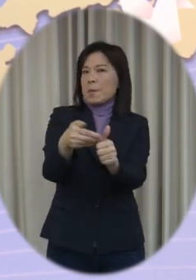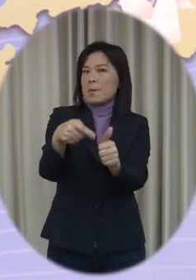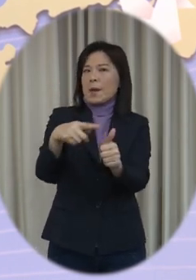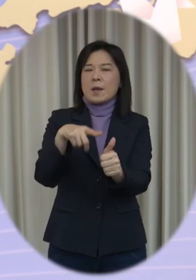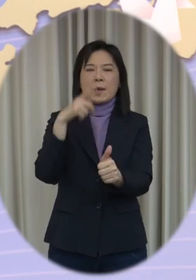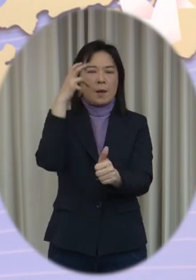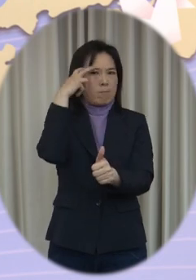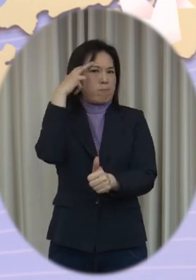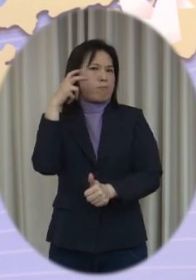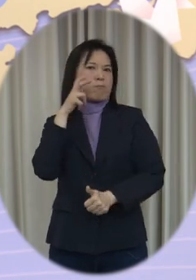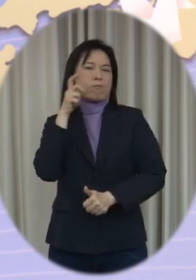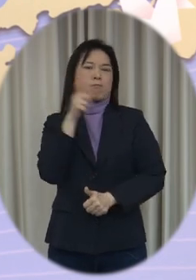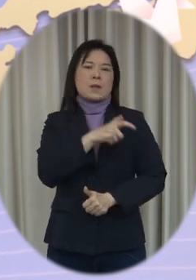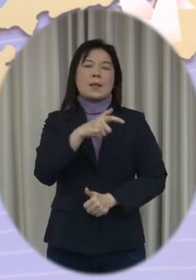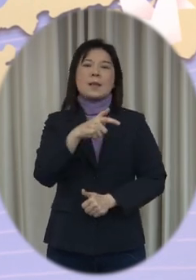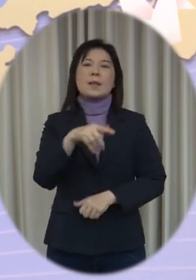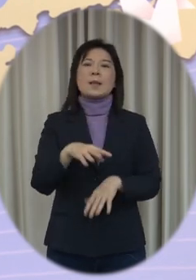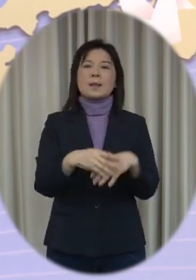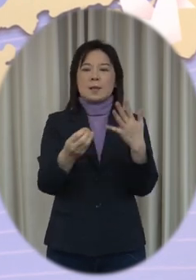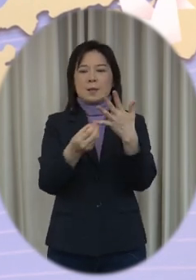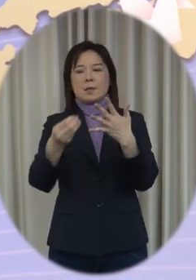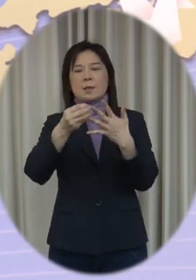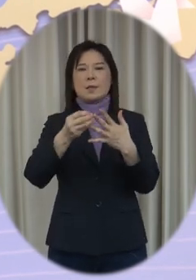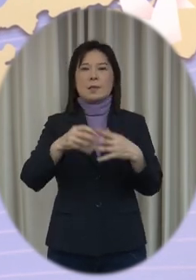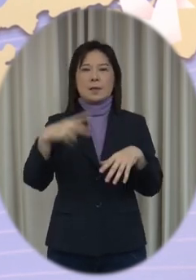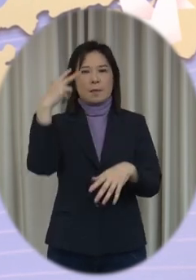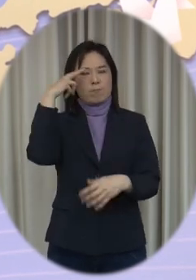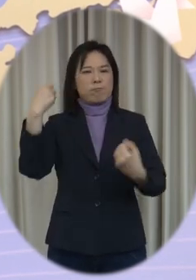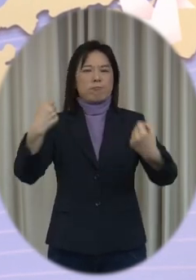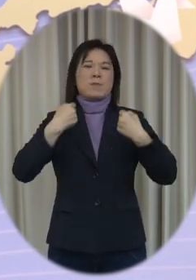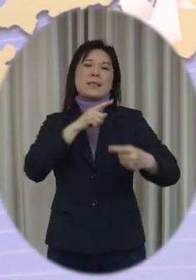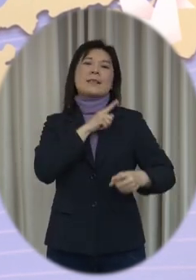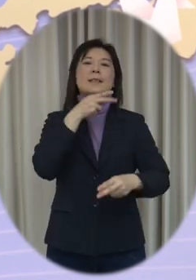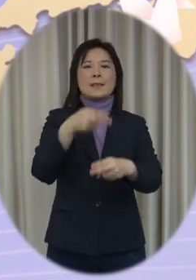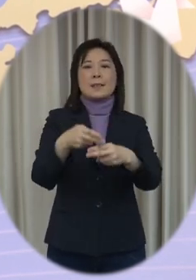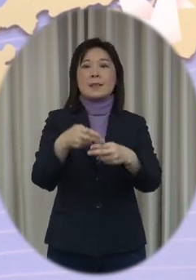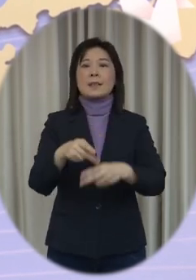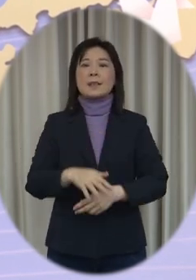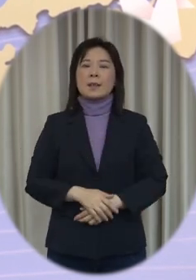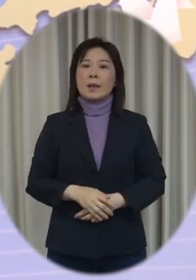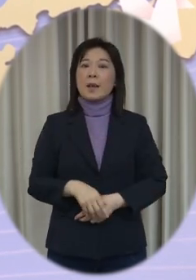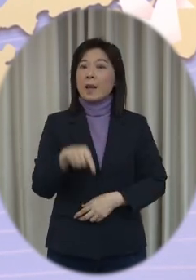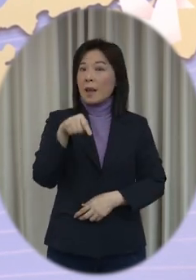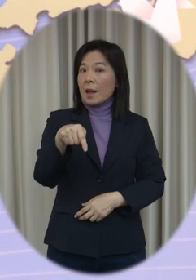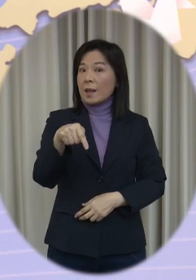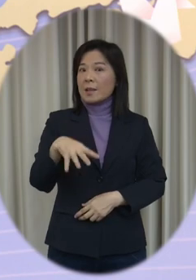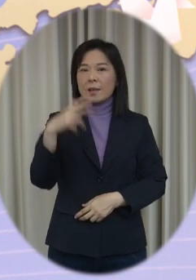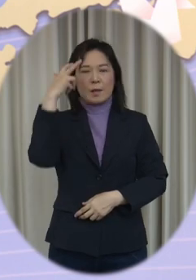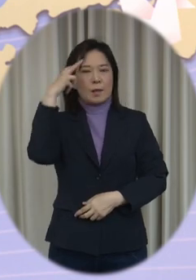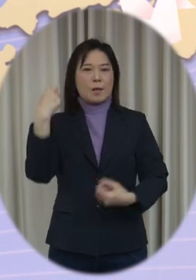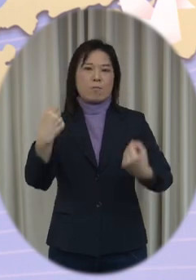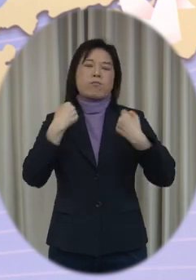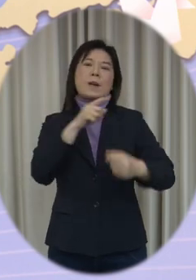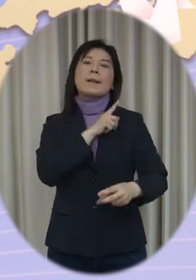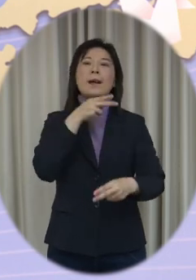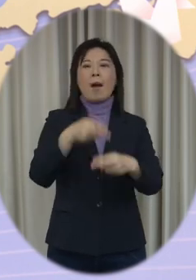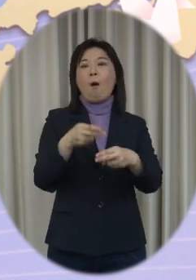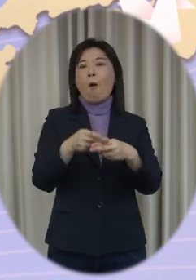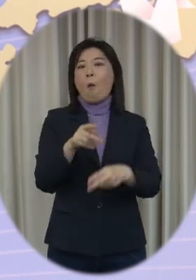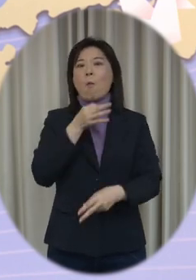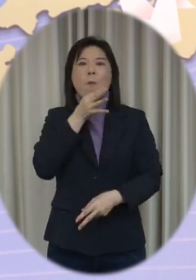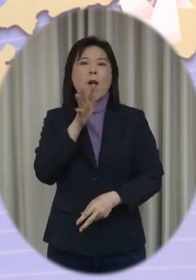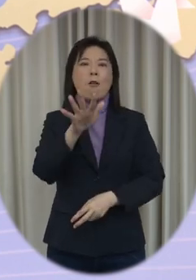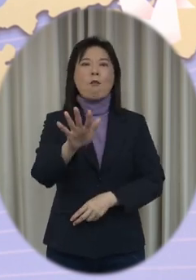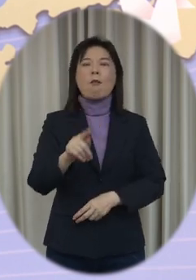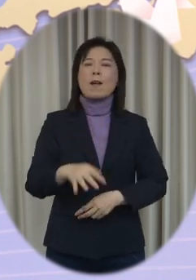力，升华为坚强的自信。也正因为有这一种坚强的自信，才能